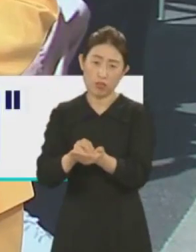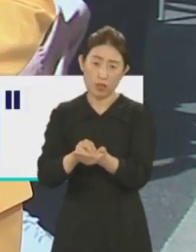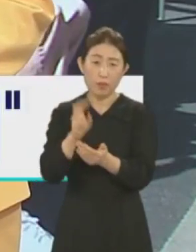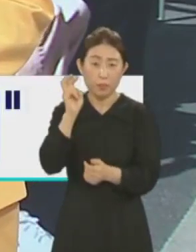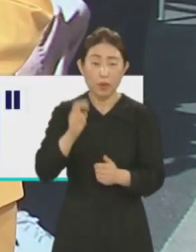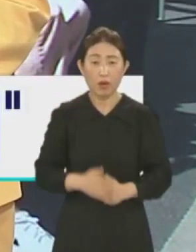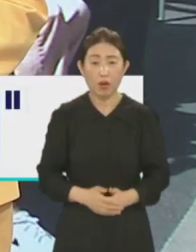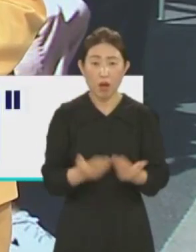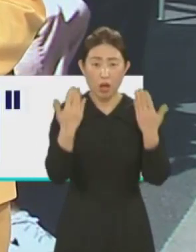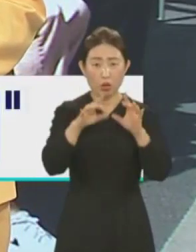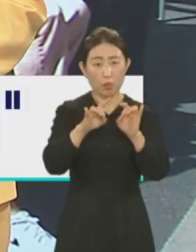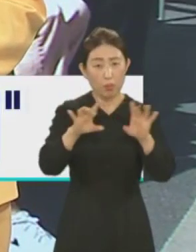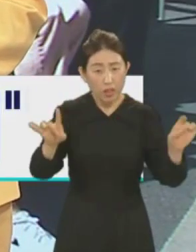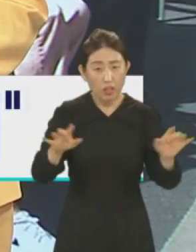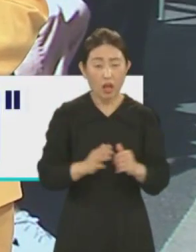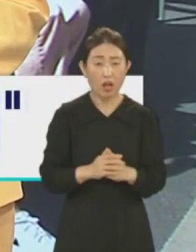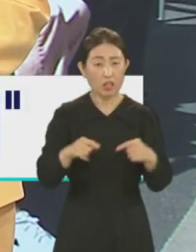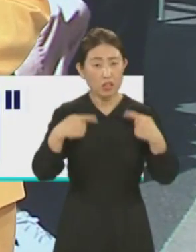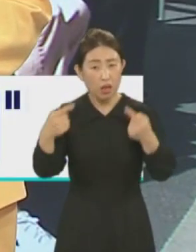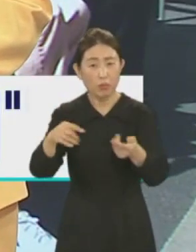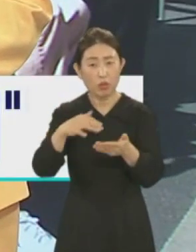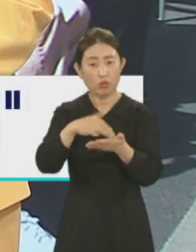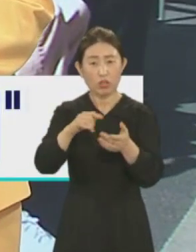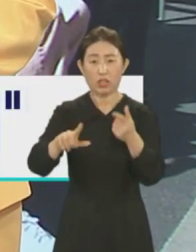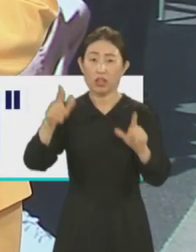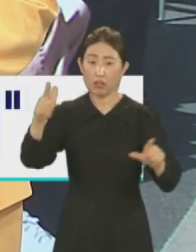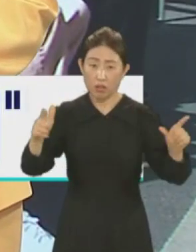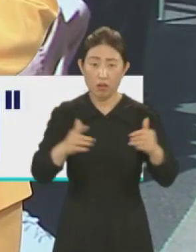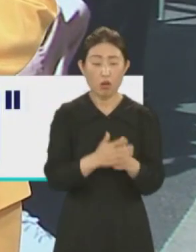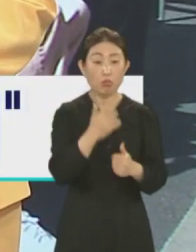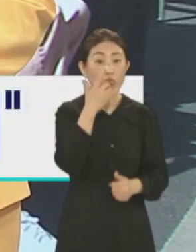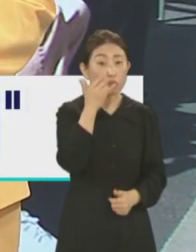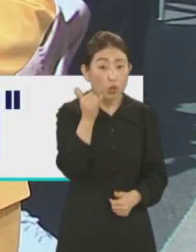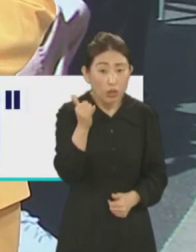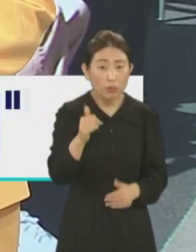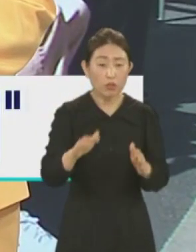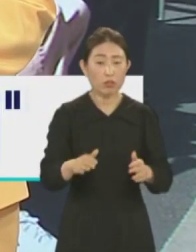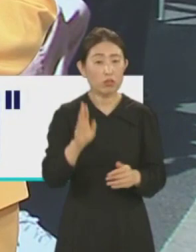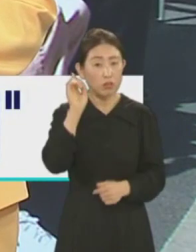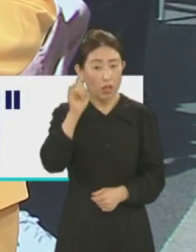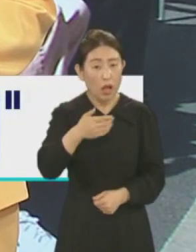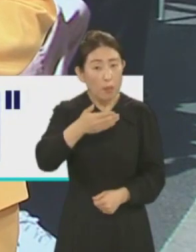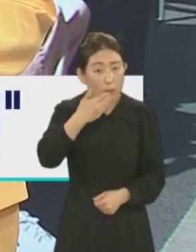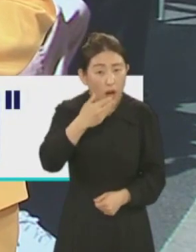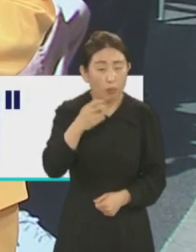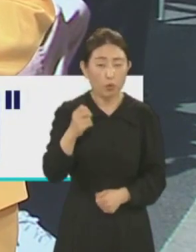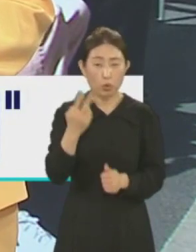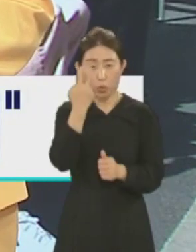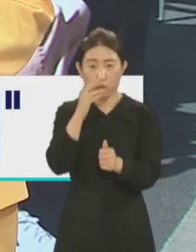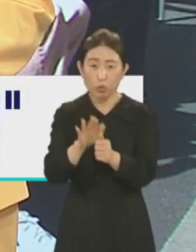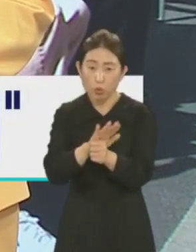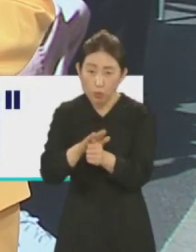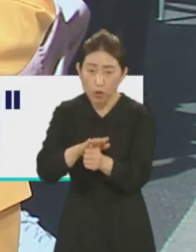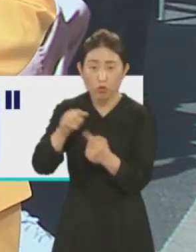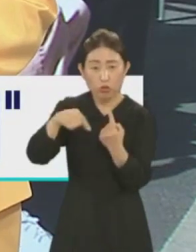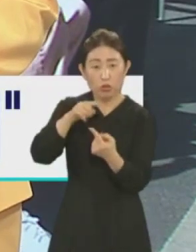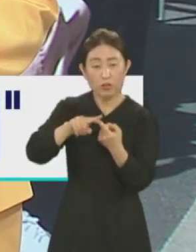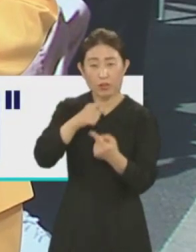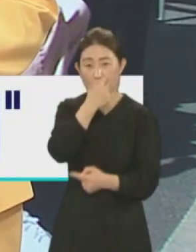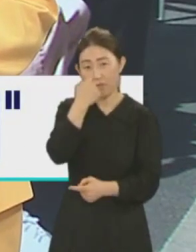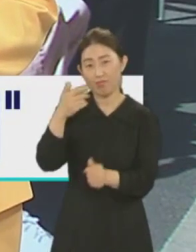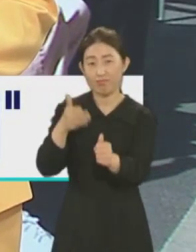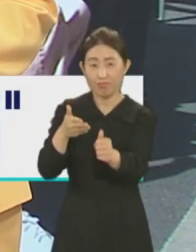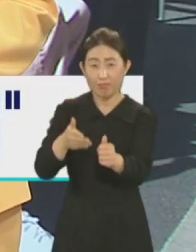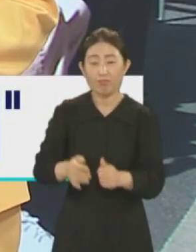전망인데요 학교별로 파업 참여 상황이 다른만큼 학부모님들은 자녀들의 급식과 돌봄교실 운영 여부를